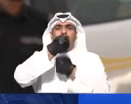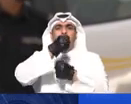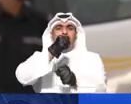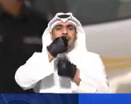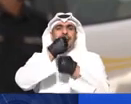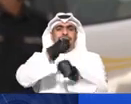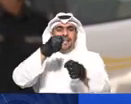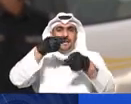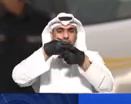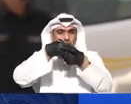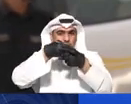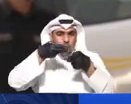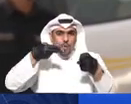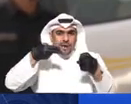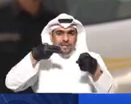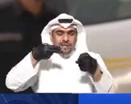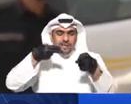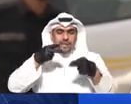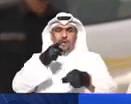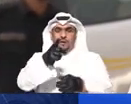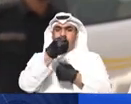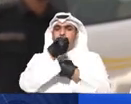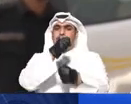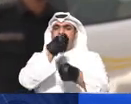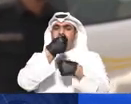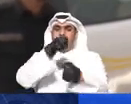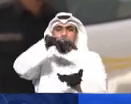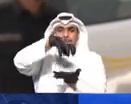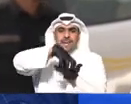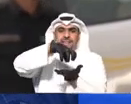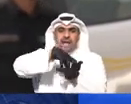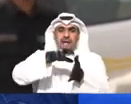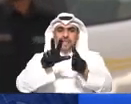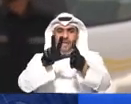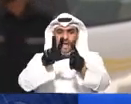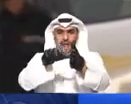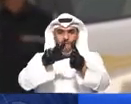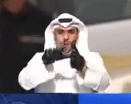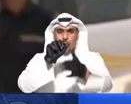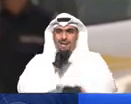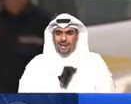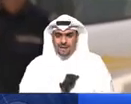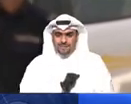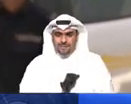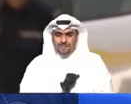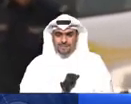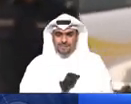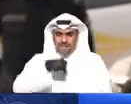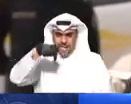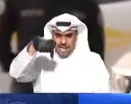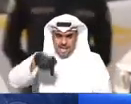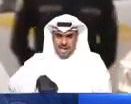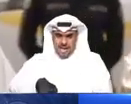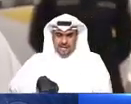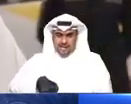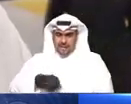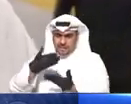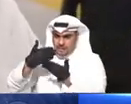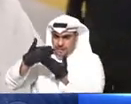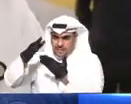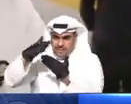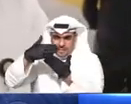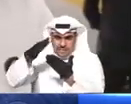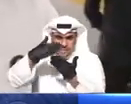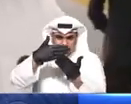الطرق ببلدية محافظة الفروانية. طبعا هذه التجربة أو هذا الأداء راح يكون هو أداء حقيقي لعمليات